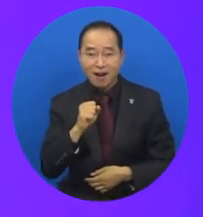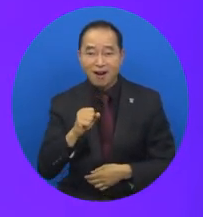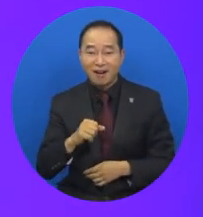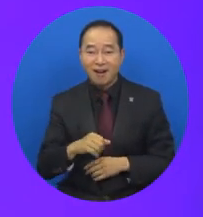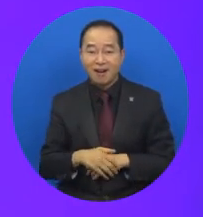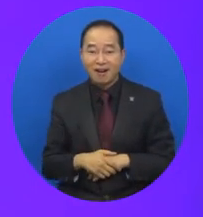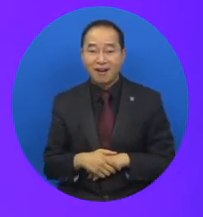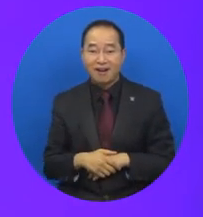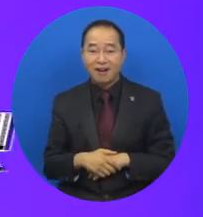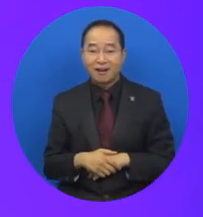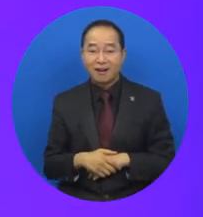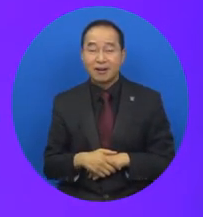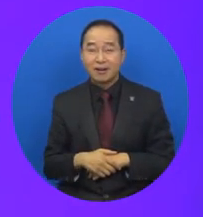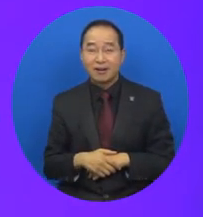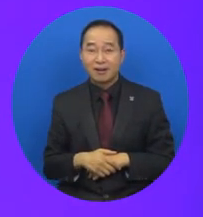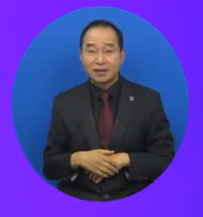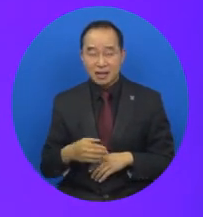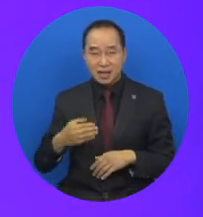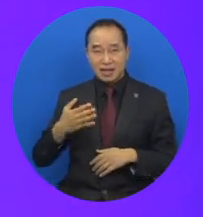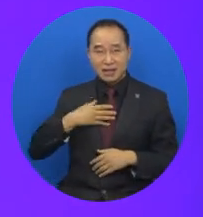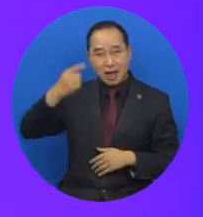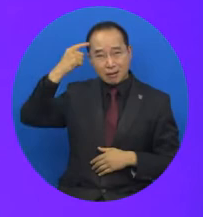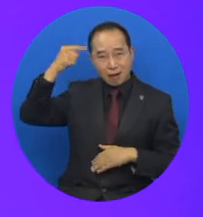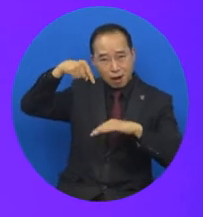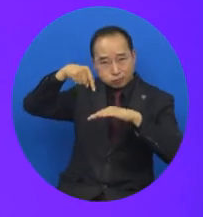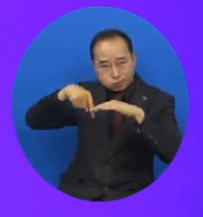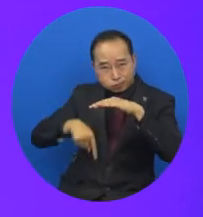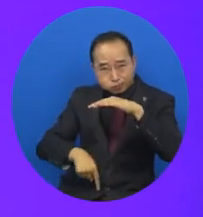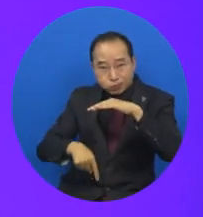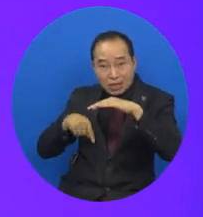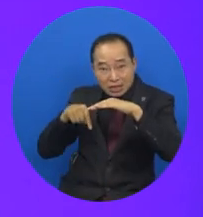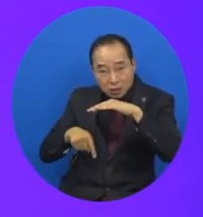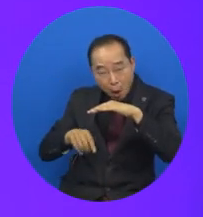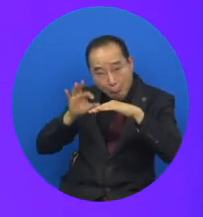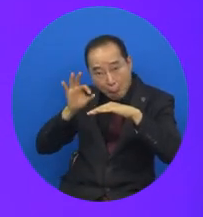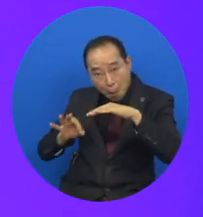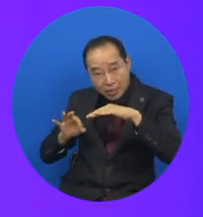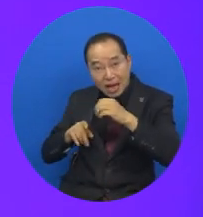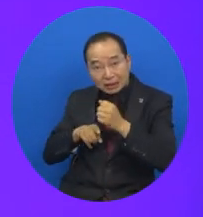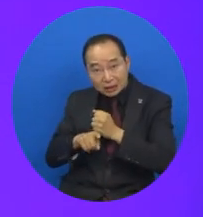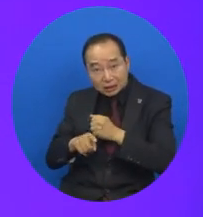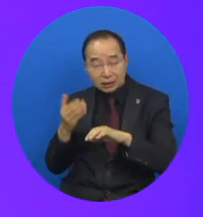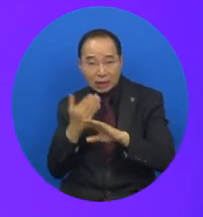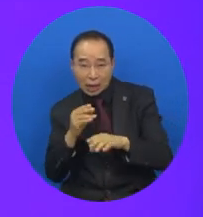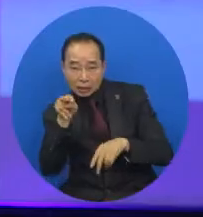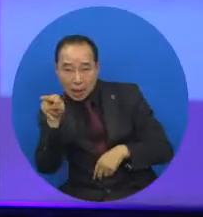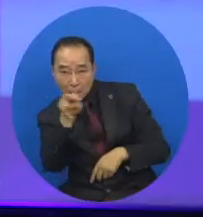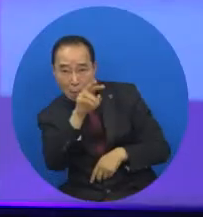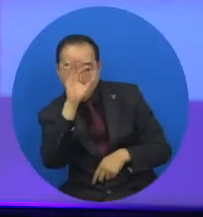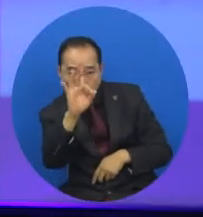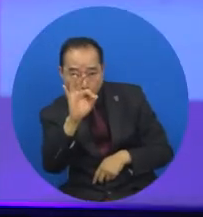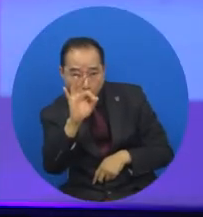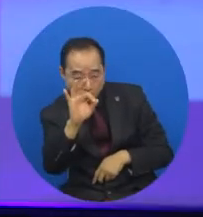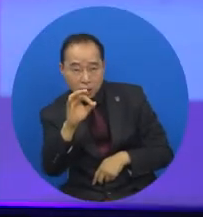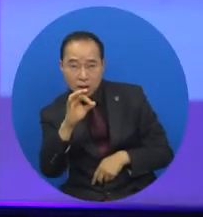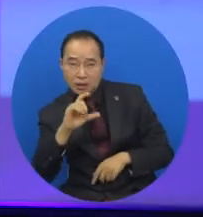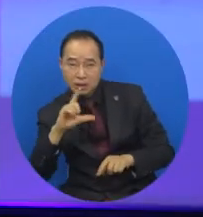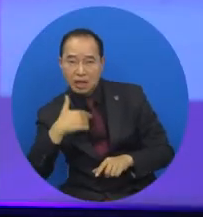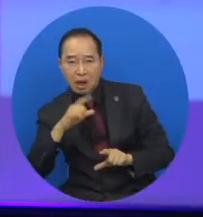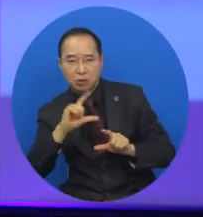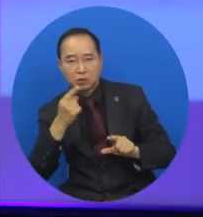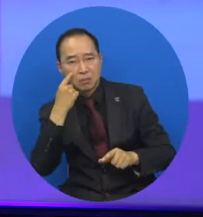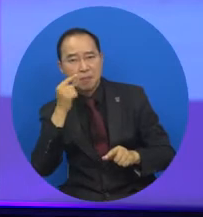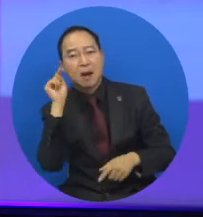무의식을 직면한다는 것은 다른 사람을 통해서 나의 자신을 발견하는 거더라고요. 그러면 자연스럽게, 아, 저 사람도